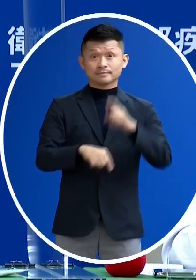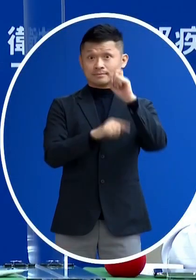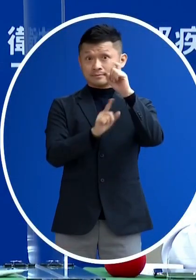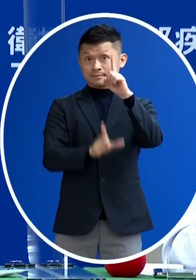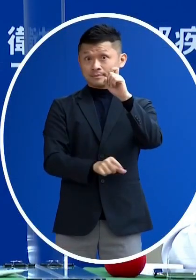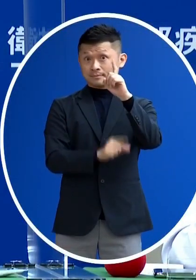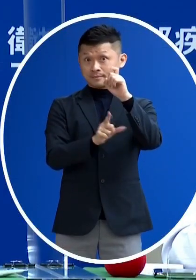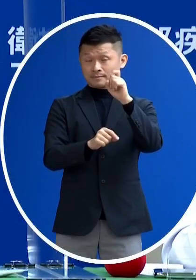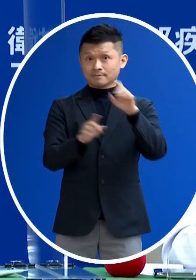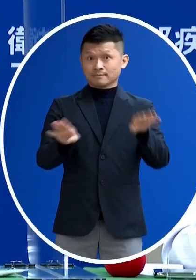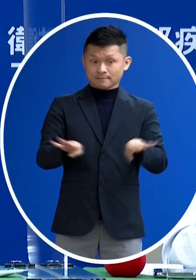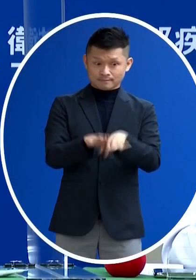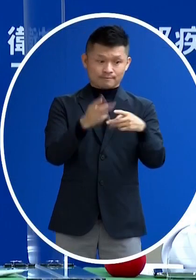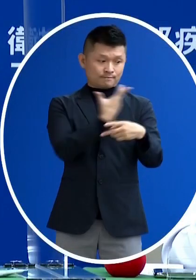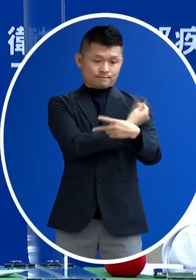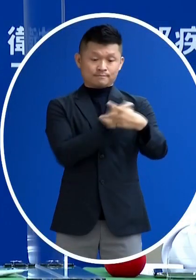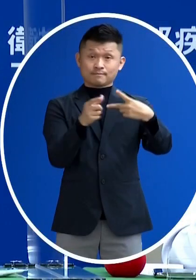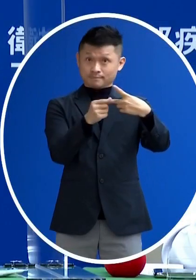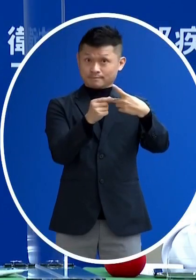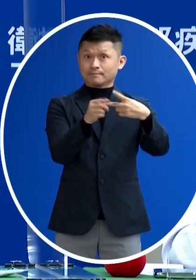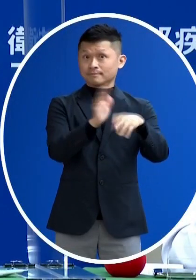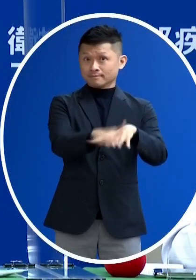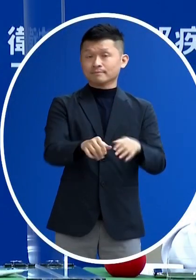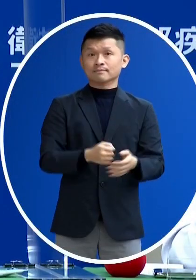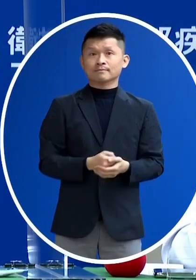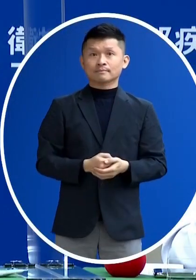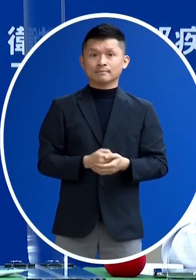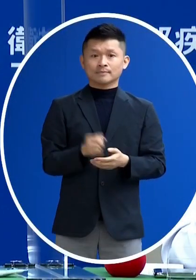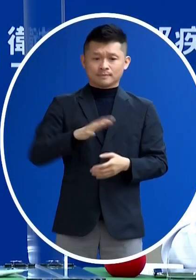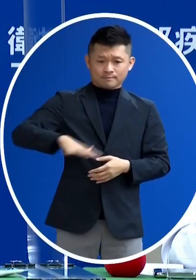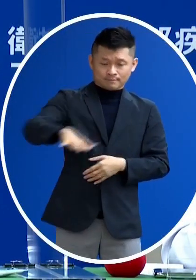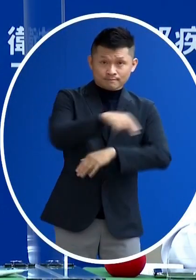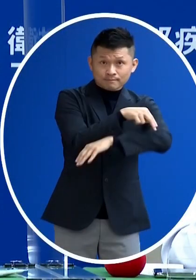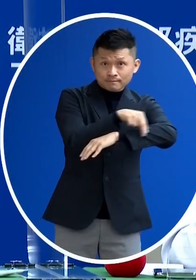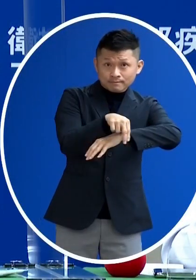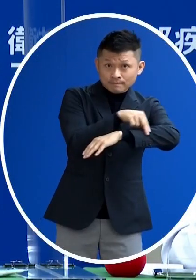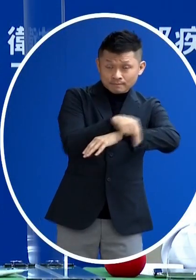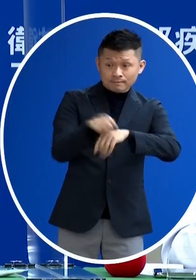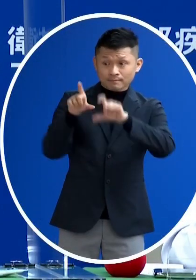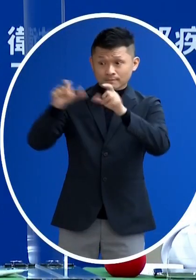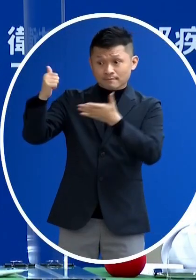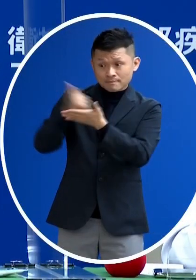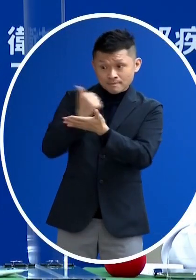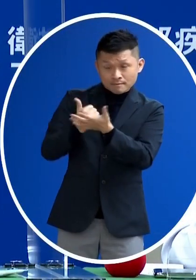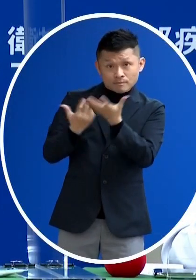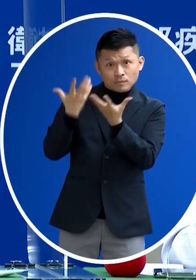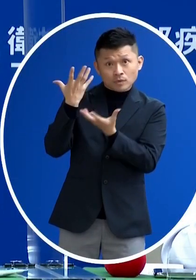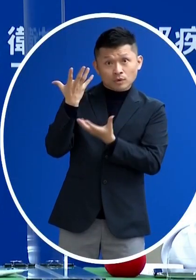定会开始打第二剂了哈，那当然整体的规划跟到货量也有关